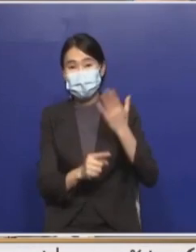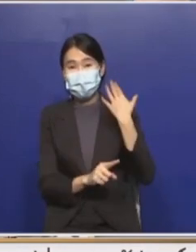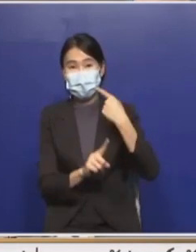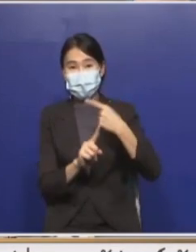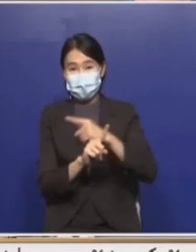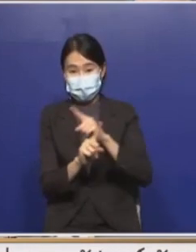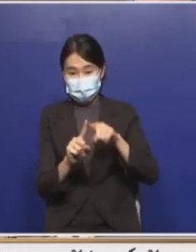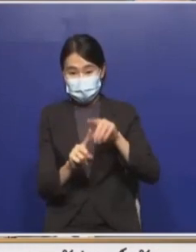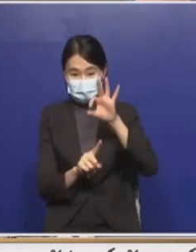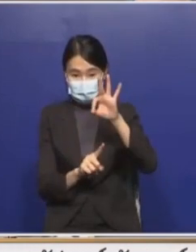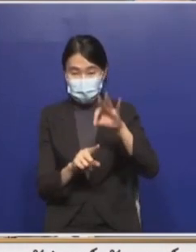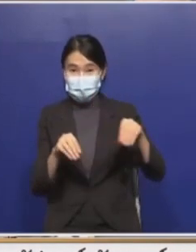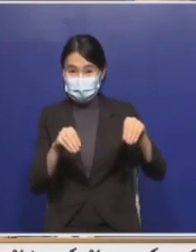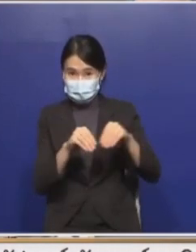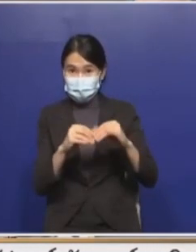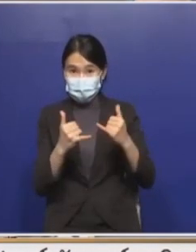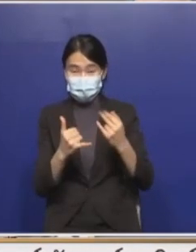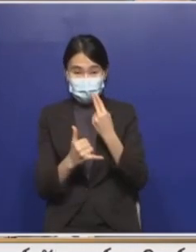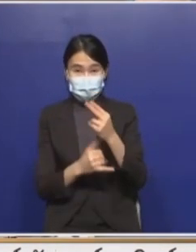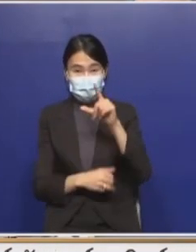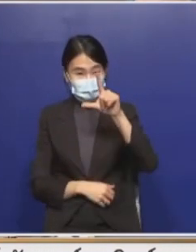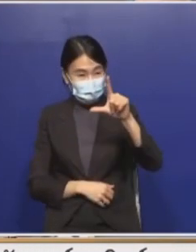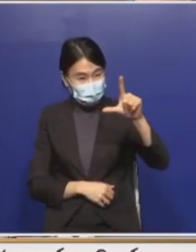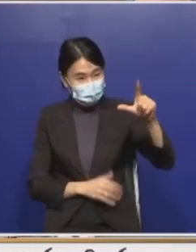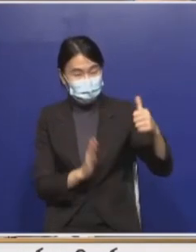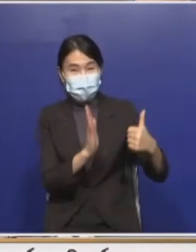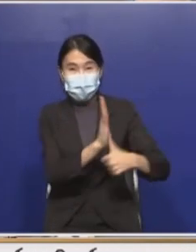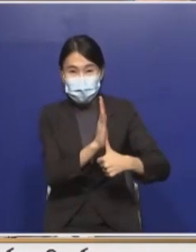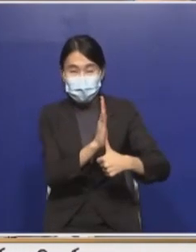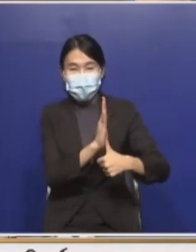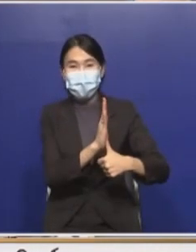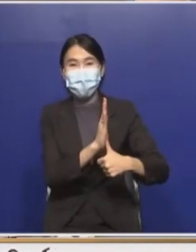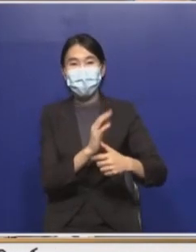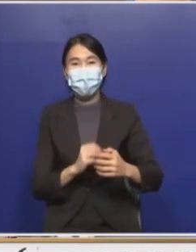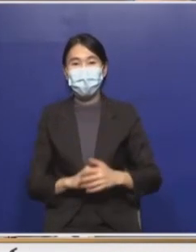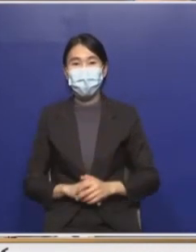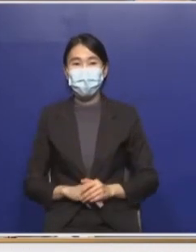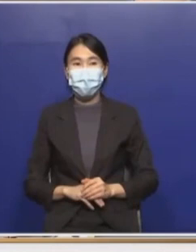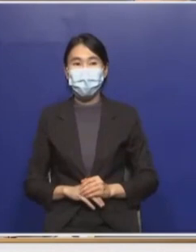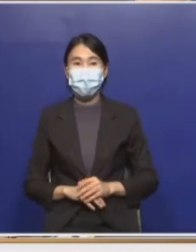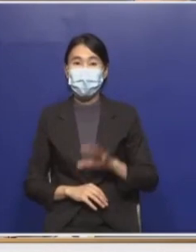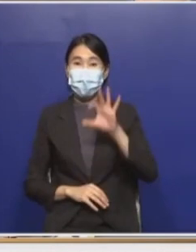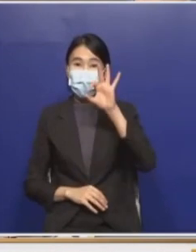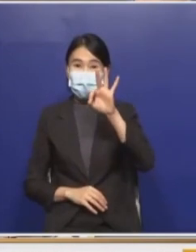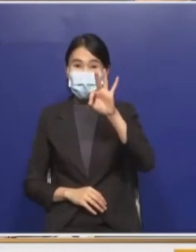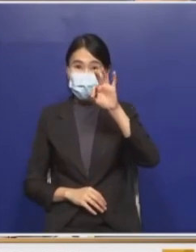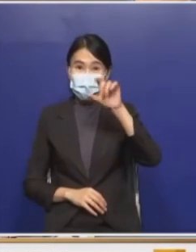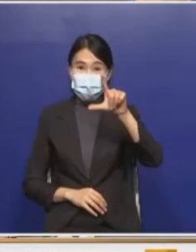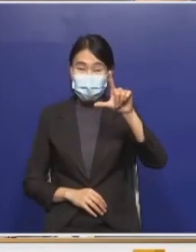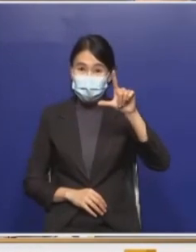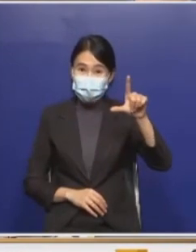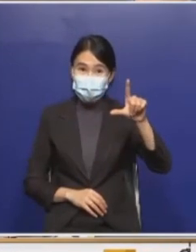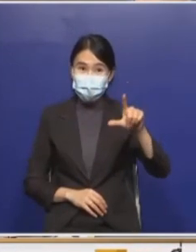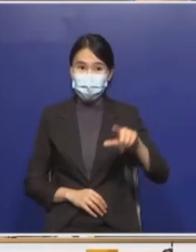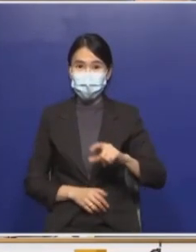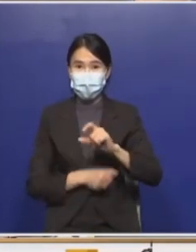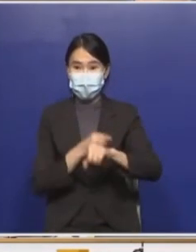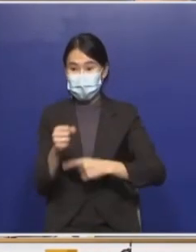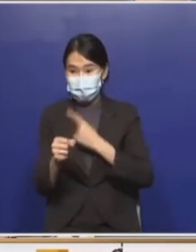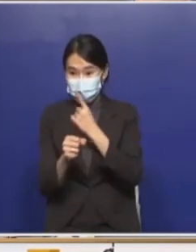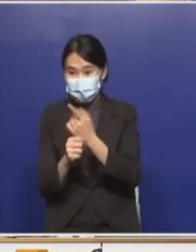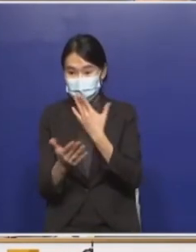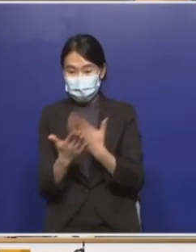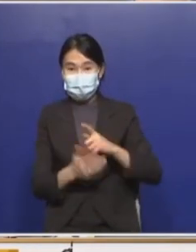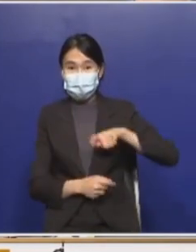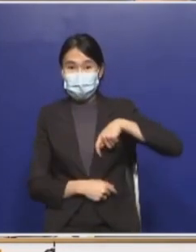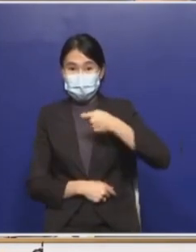ที่จะถึงนี้9ล้านล้านเนี่ยจ่ายหนี้ปีละแสนล้านให้